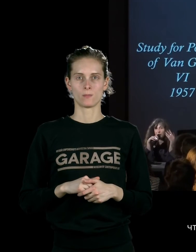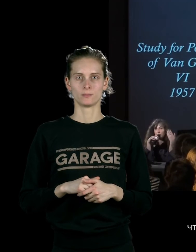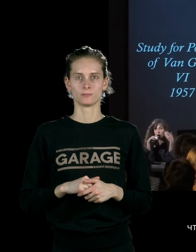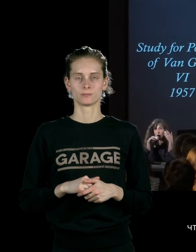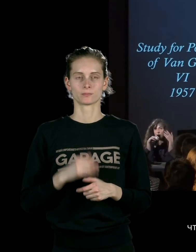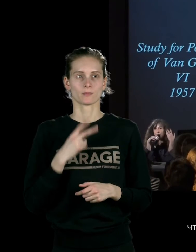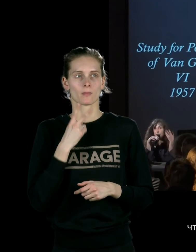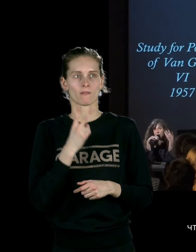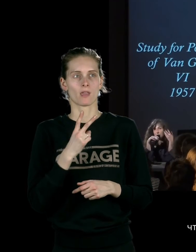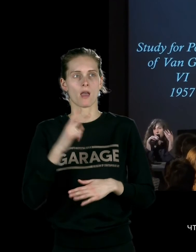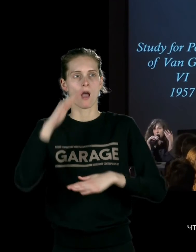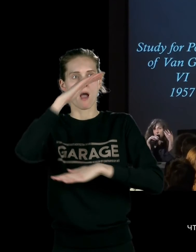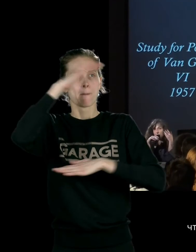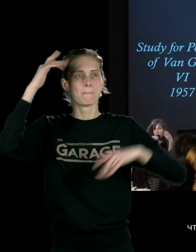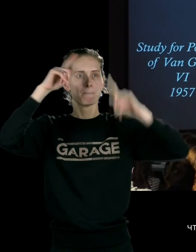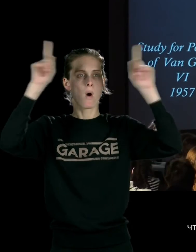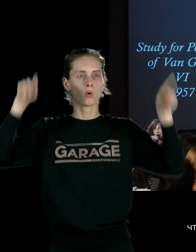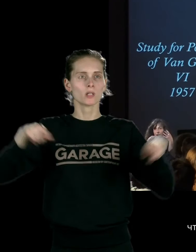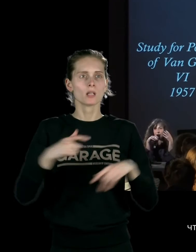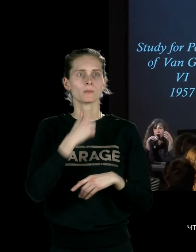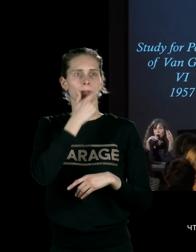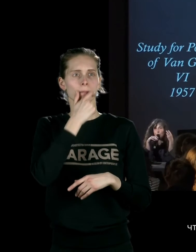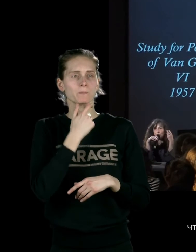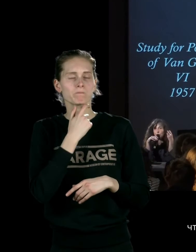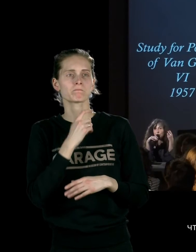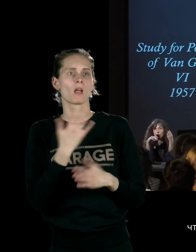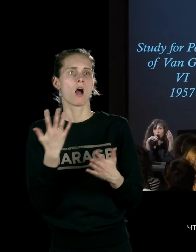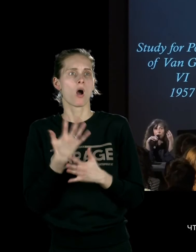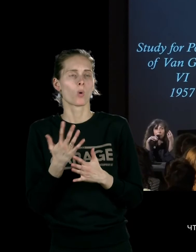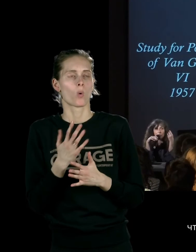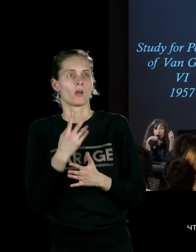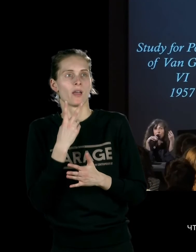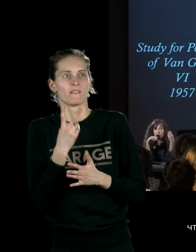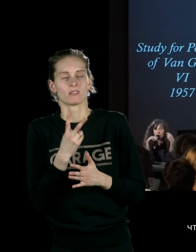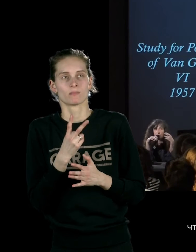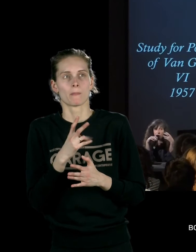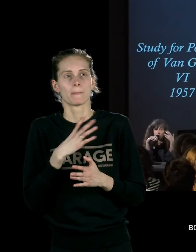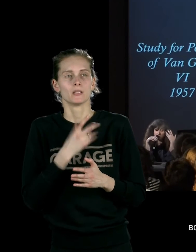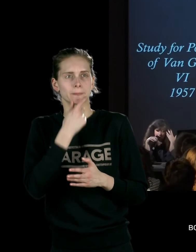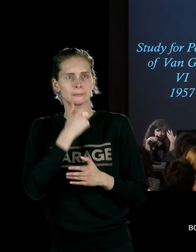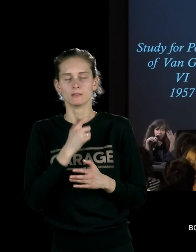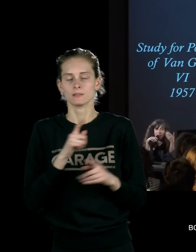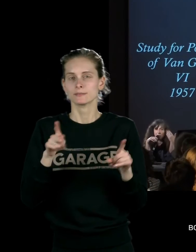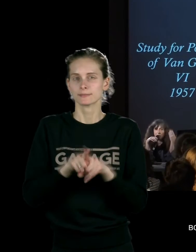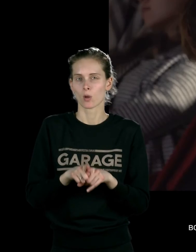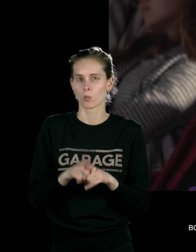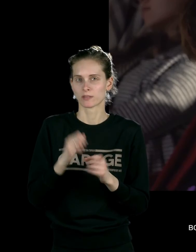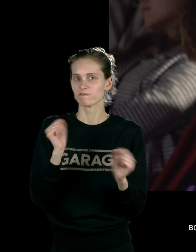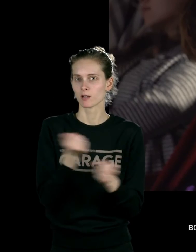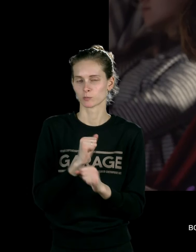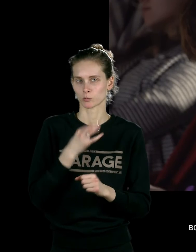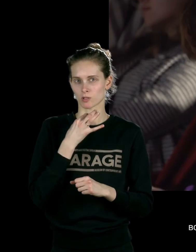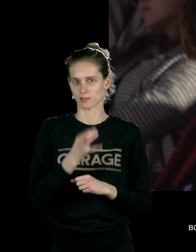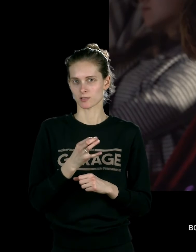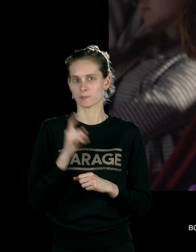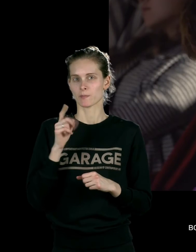тот портрет, который был классическим парадным портретом у Веласкеса, невозможно удержать эту форму, но даже предельно модернистский Ван